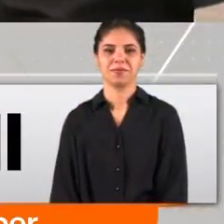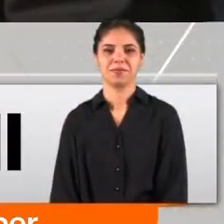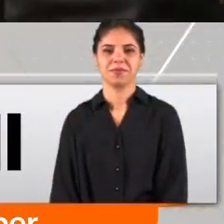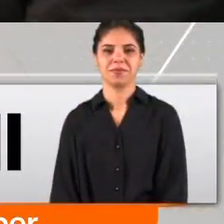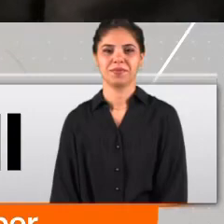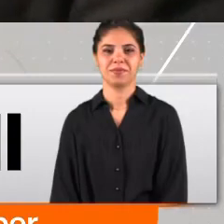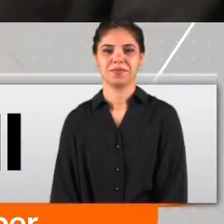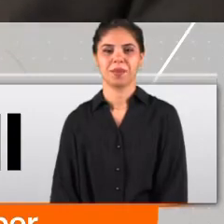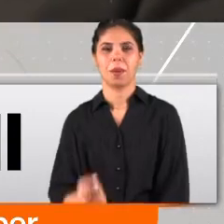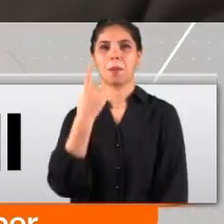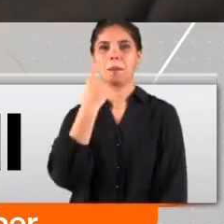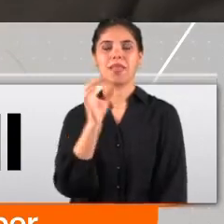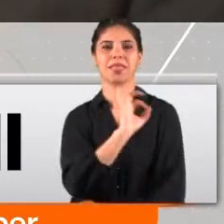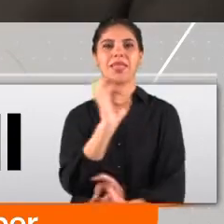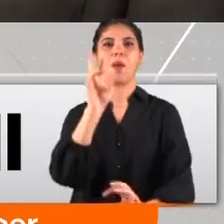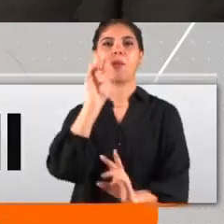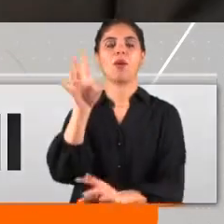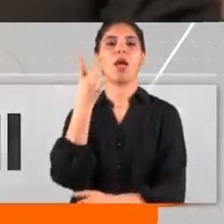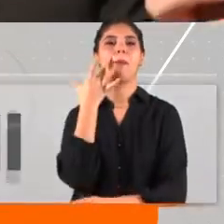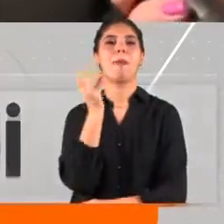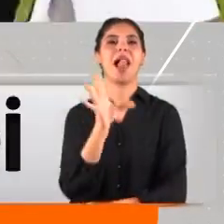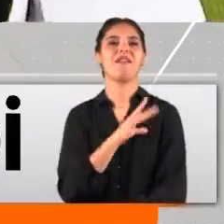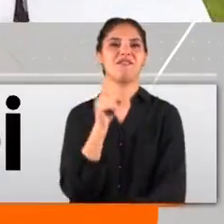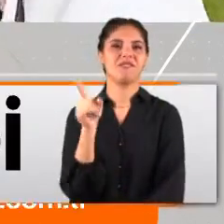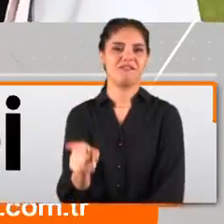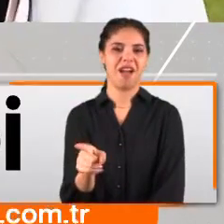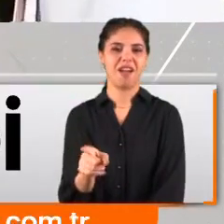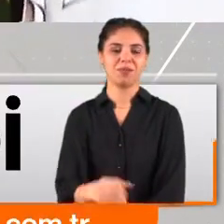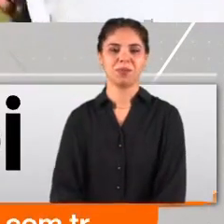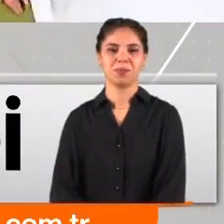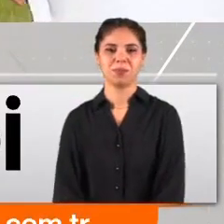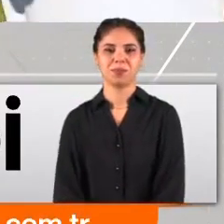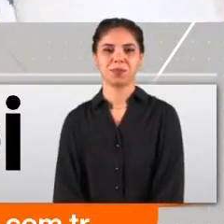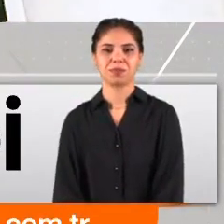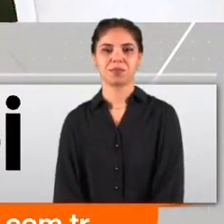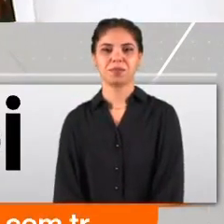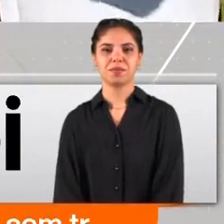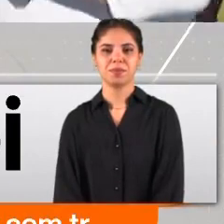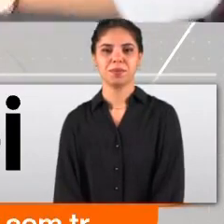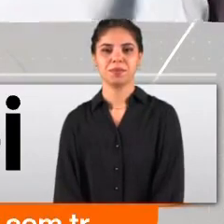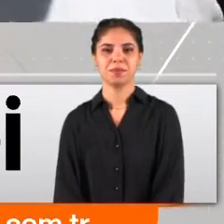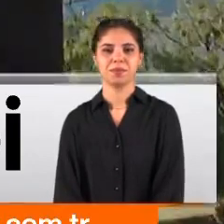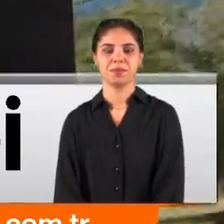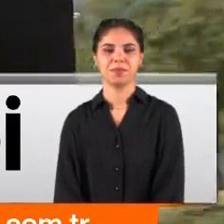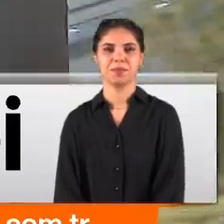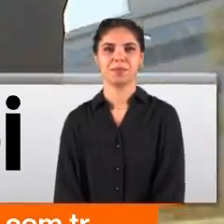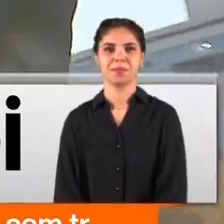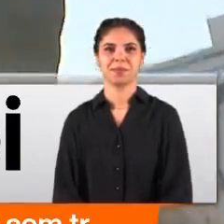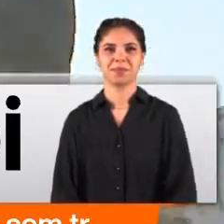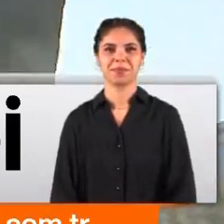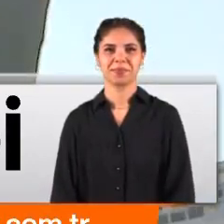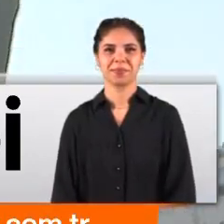Ha bak, bunun da daha iyi, daha net gözüküyor. Şuradan da görebiliriz aslında, yani tam oradan.